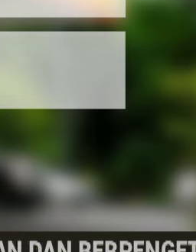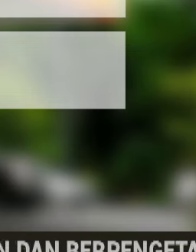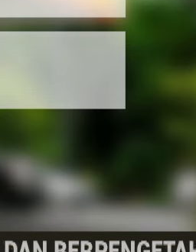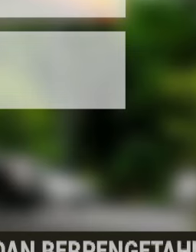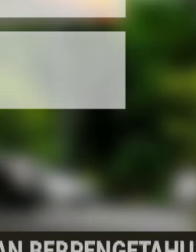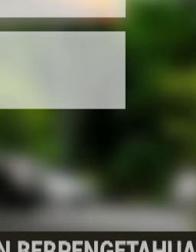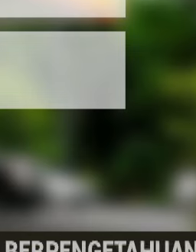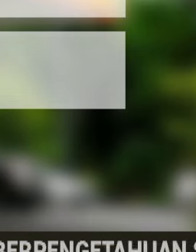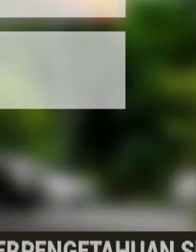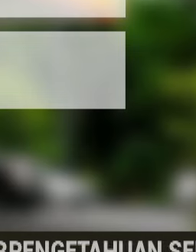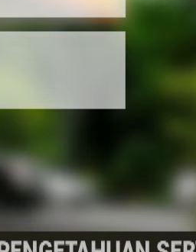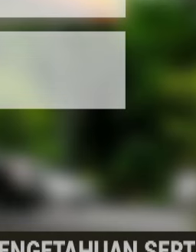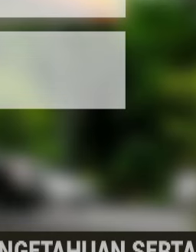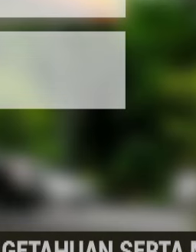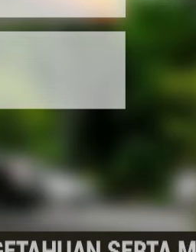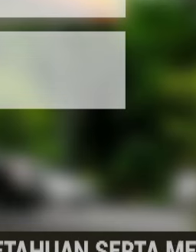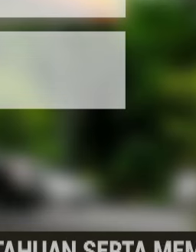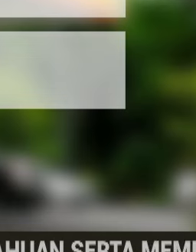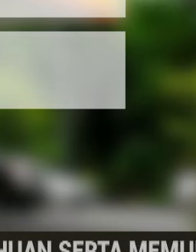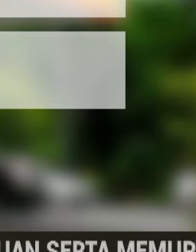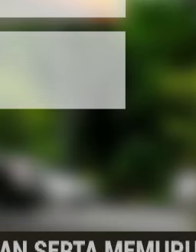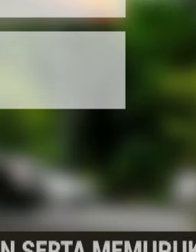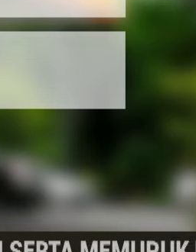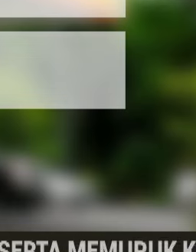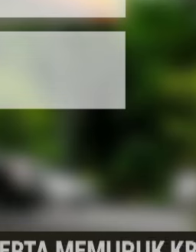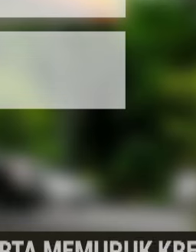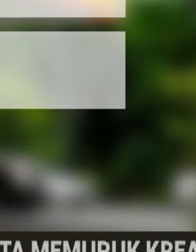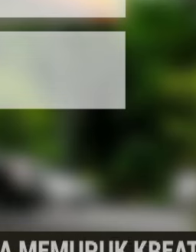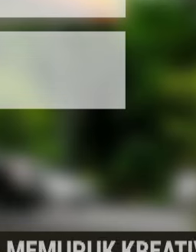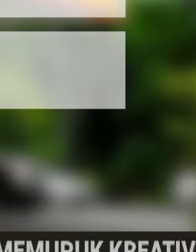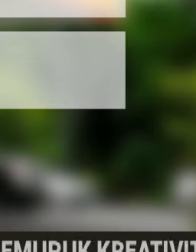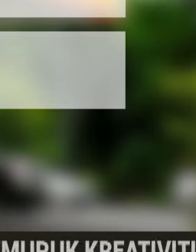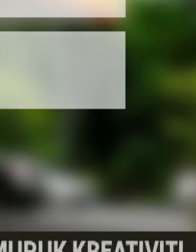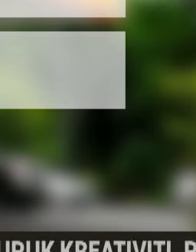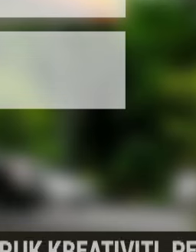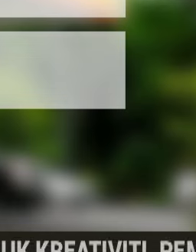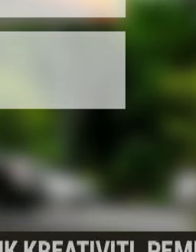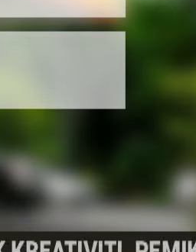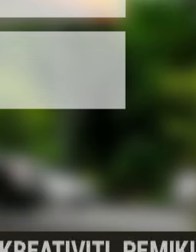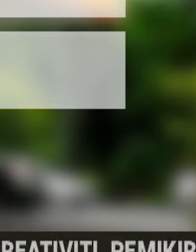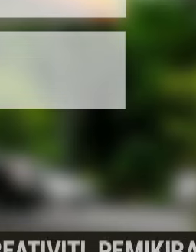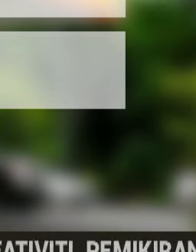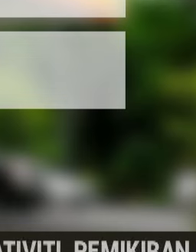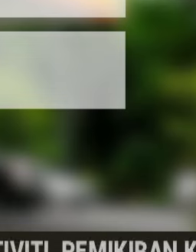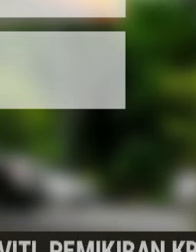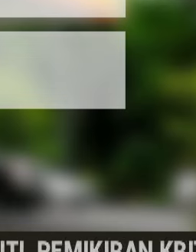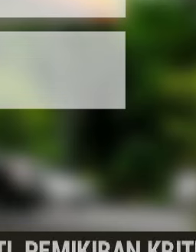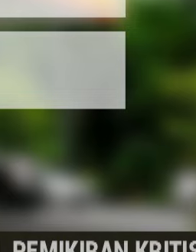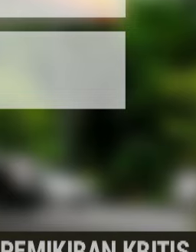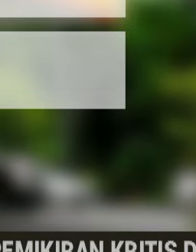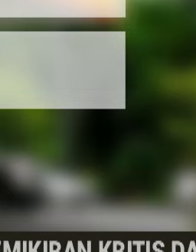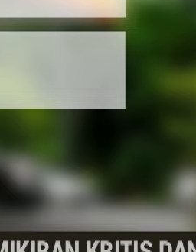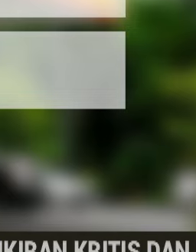sekitar 2 jam. Pemeriksaan dan penelitian ke atas stesen-stesen minyak ini adalah pemeriksaan rutin yang